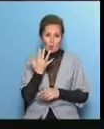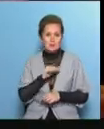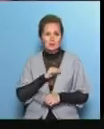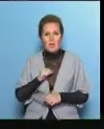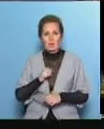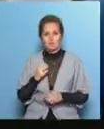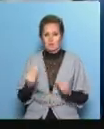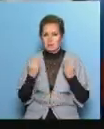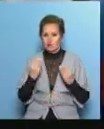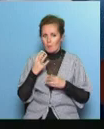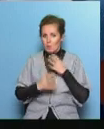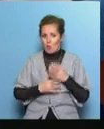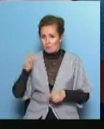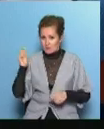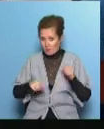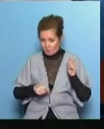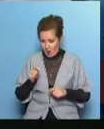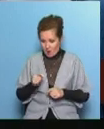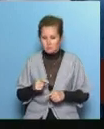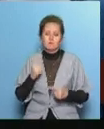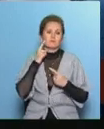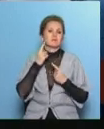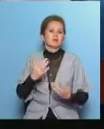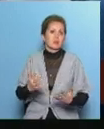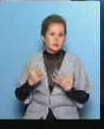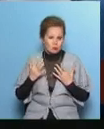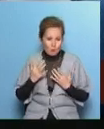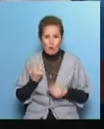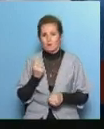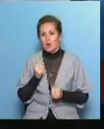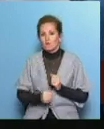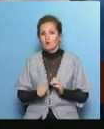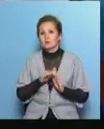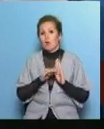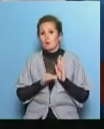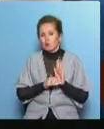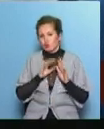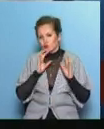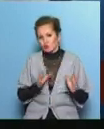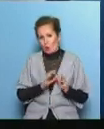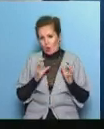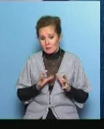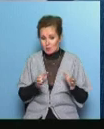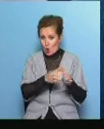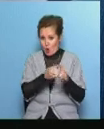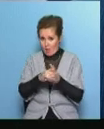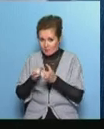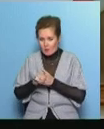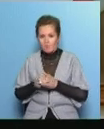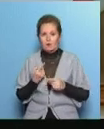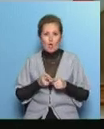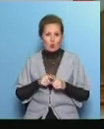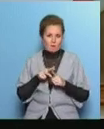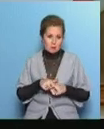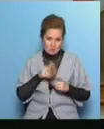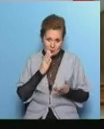мировых фестивалей. Безусловно, очень важная задача – сохранить талантливый коллектив, который в цирке есть.